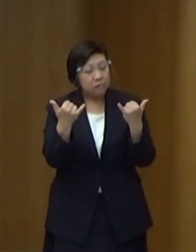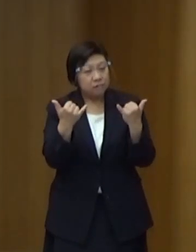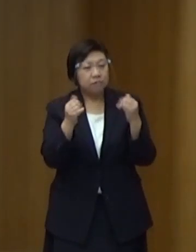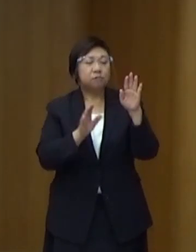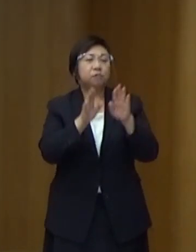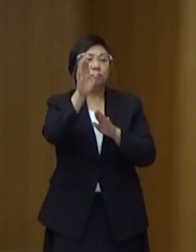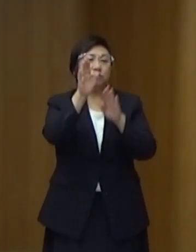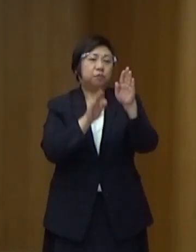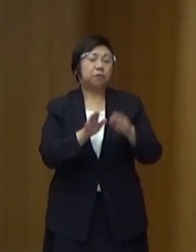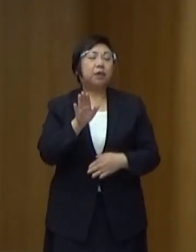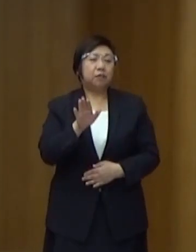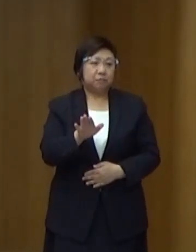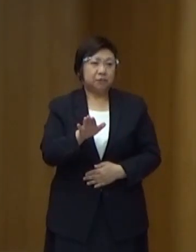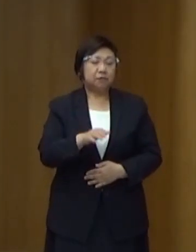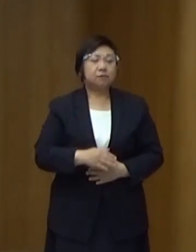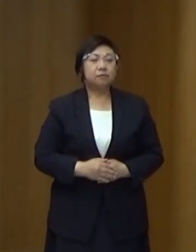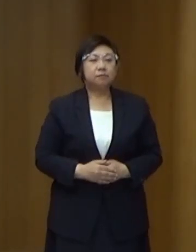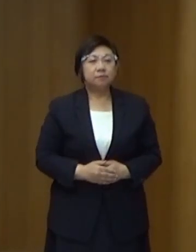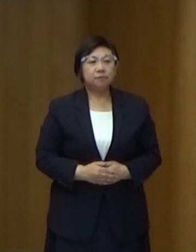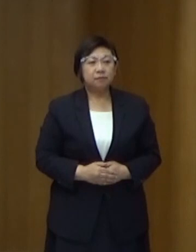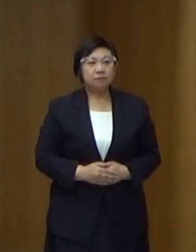状況でもあります。